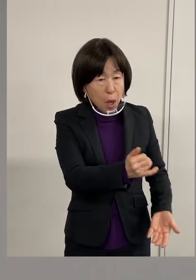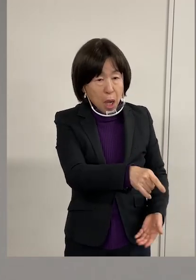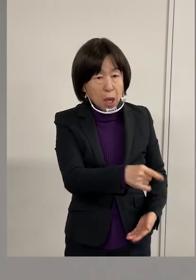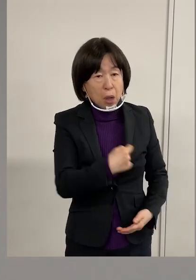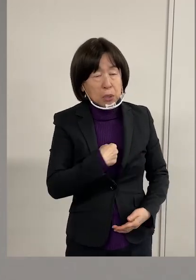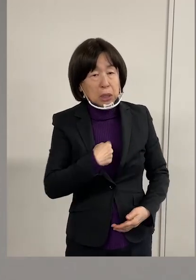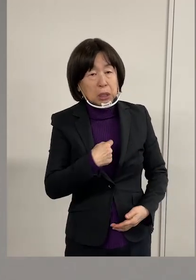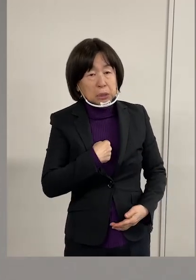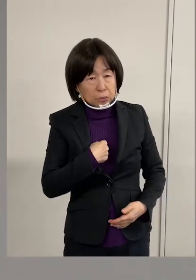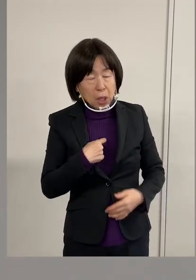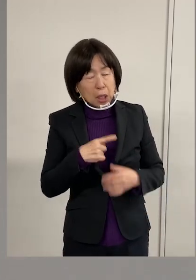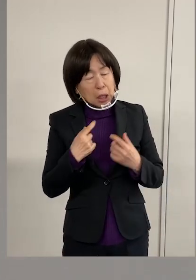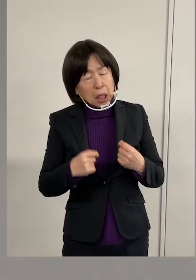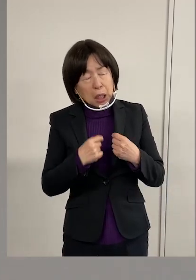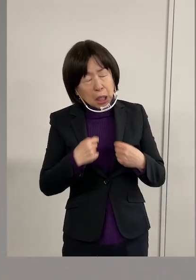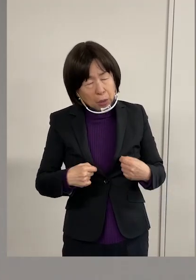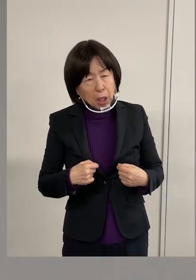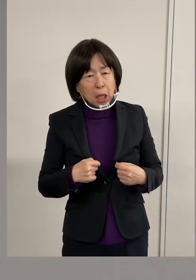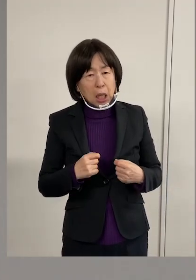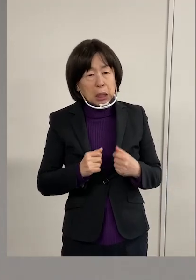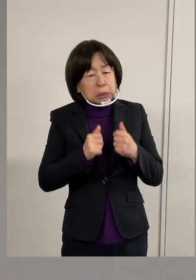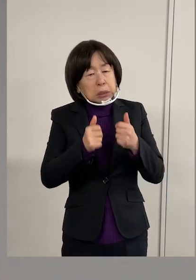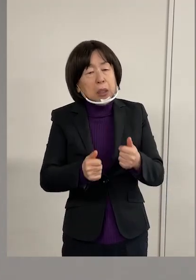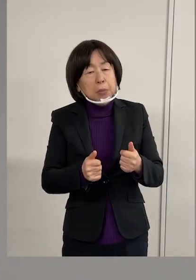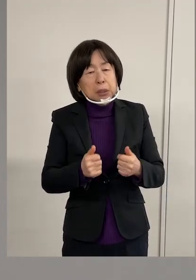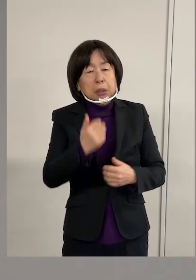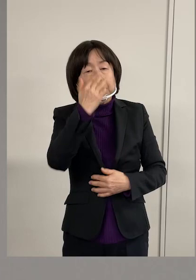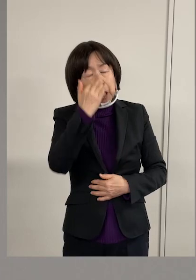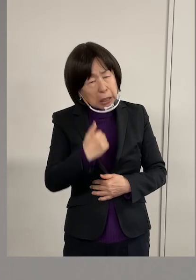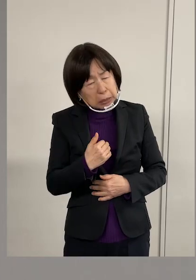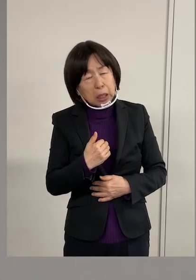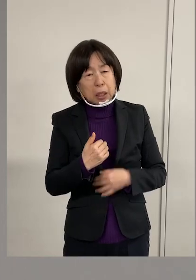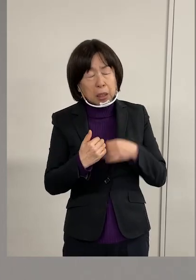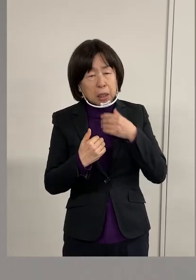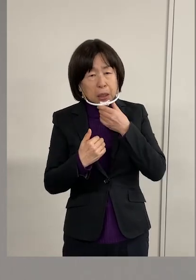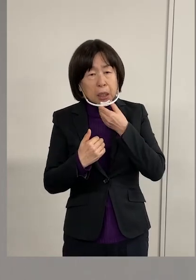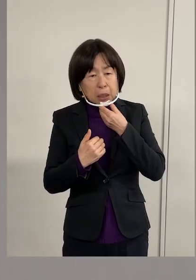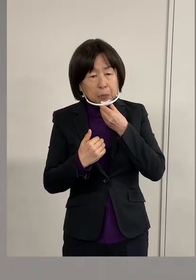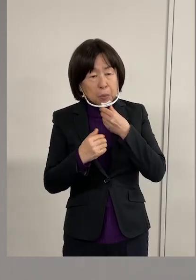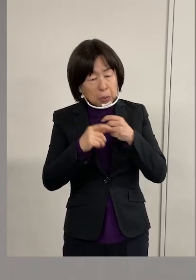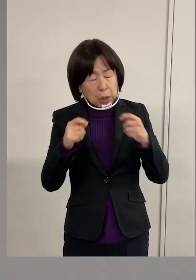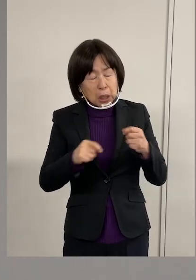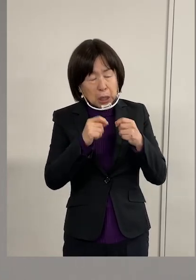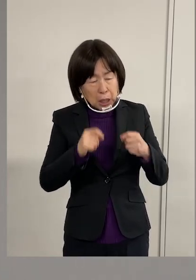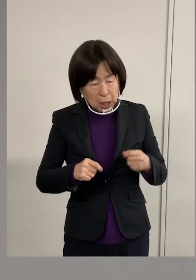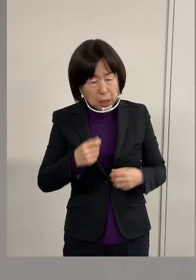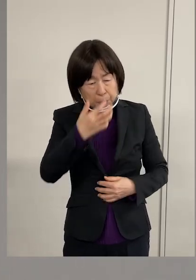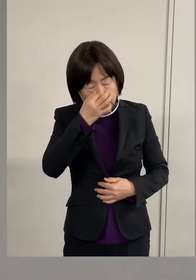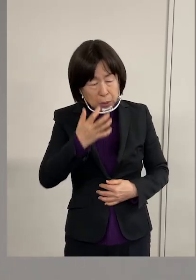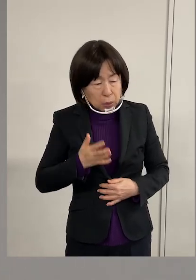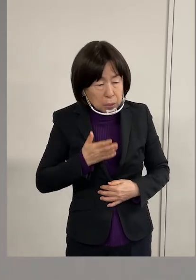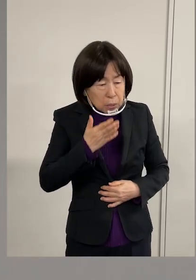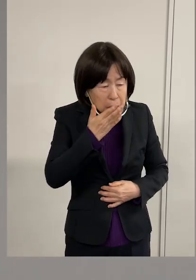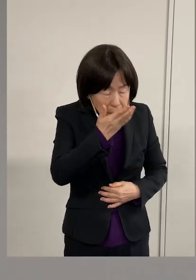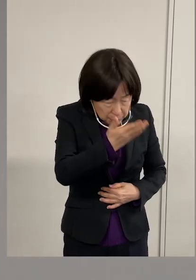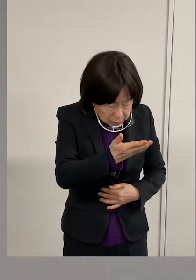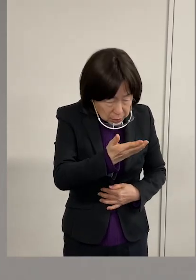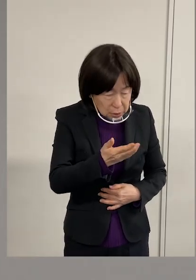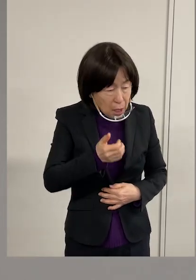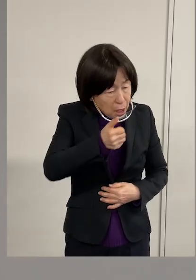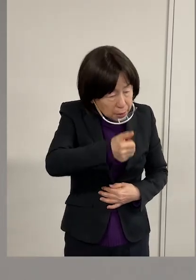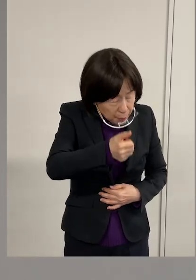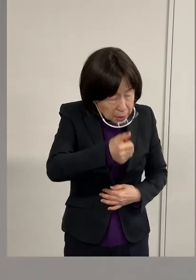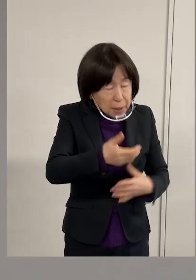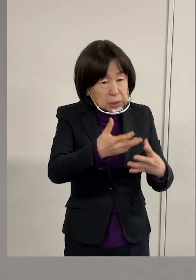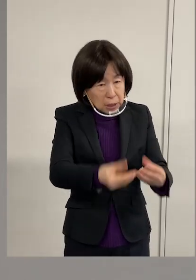と我々裁判で負けましたので、まあ、大変ご迷惑をおかけして、申し訳なかったというふうに、陳謝を申し上げたいと思います。で、